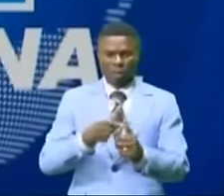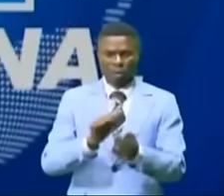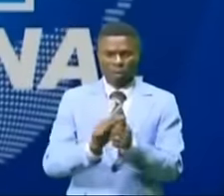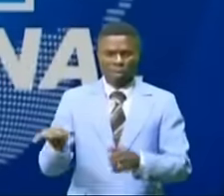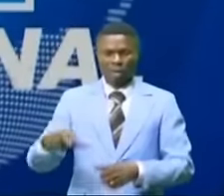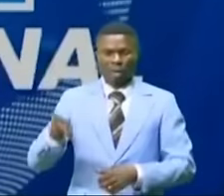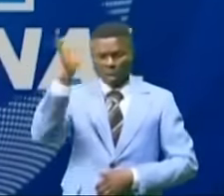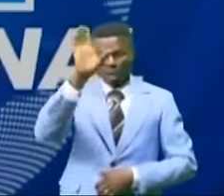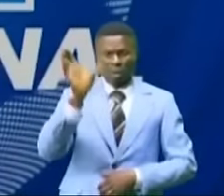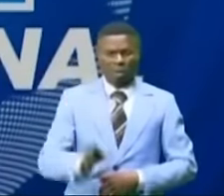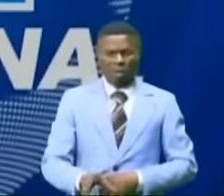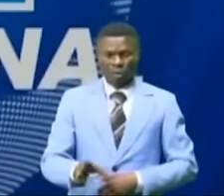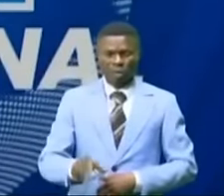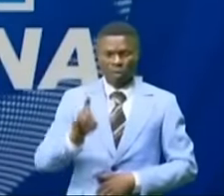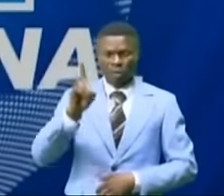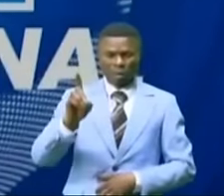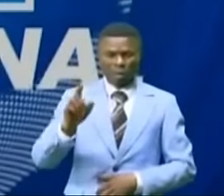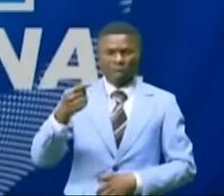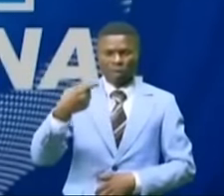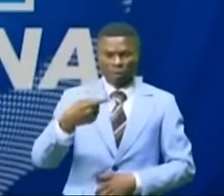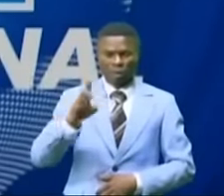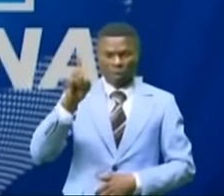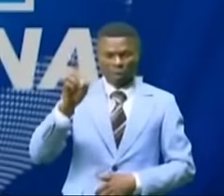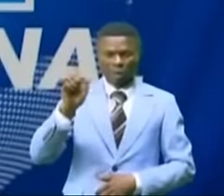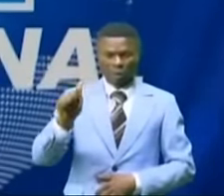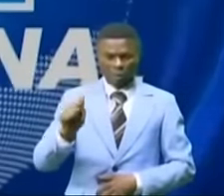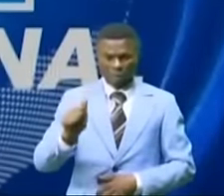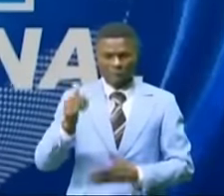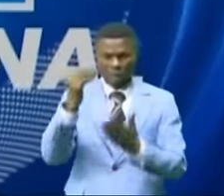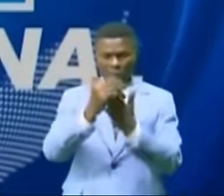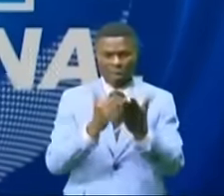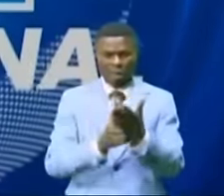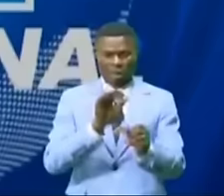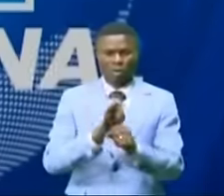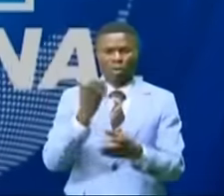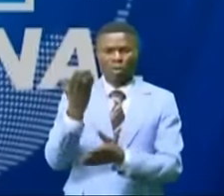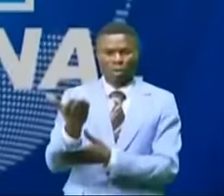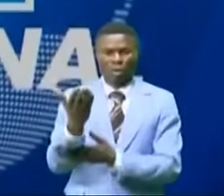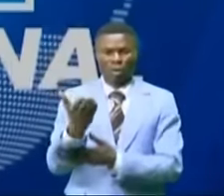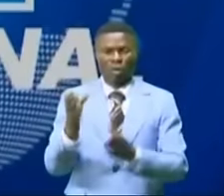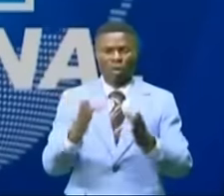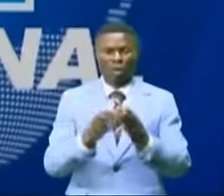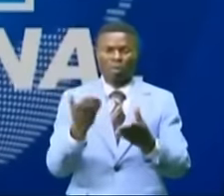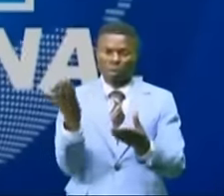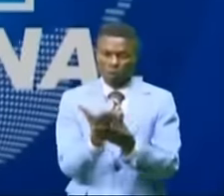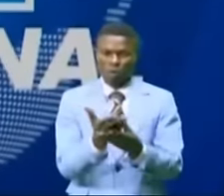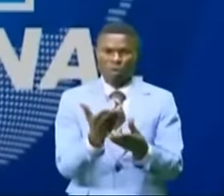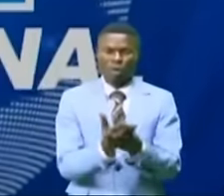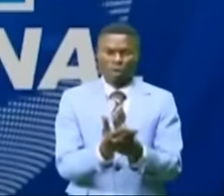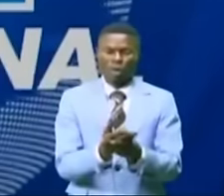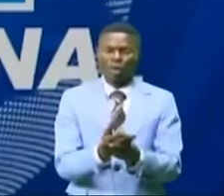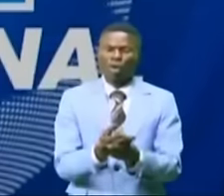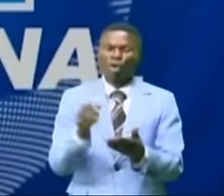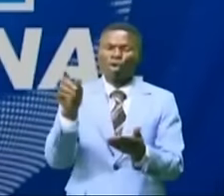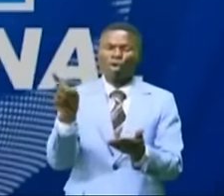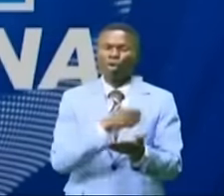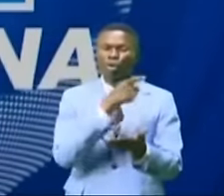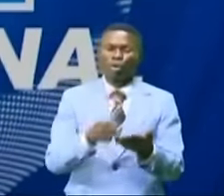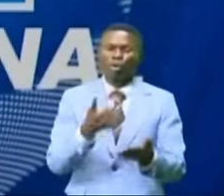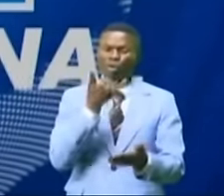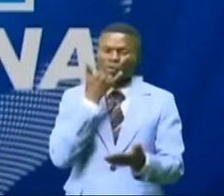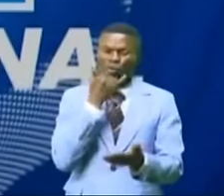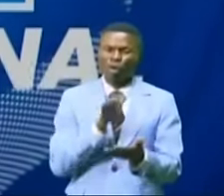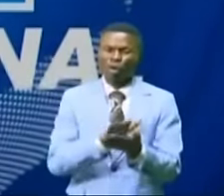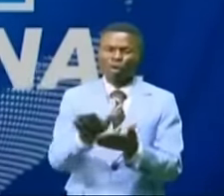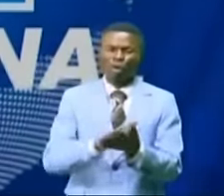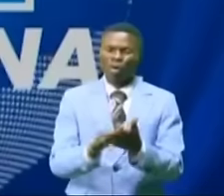du Congo central, la DGDA a enregistré plusieurs demandes avec des documents falsifiés ou en